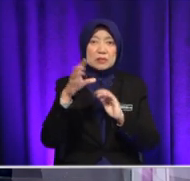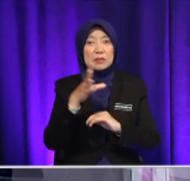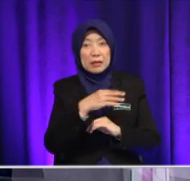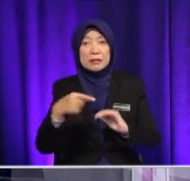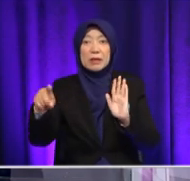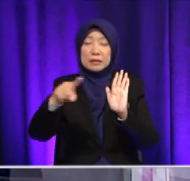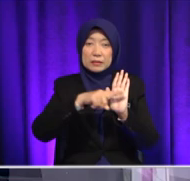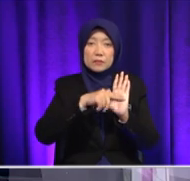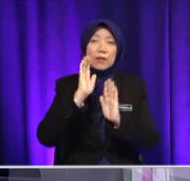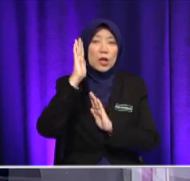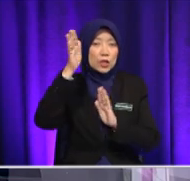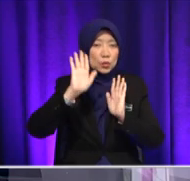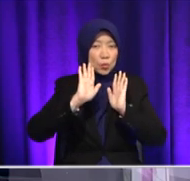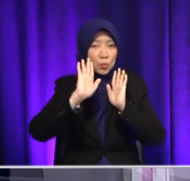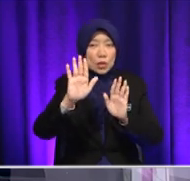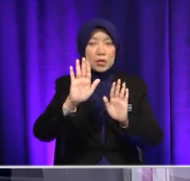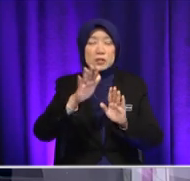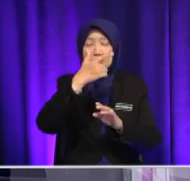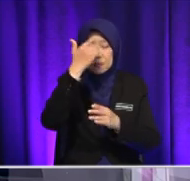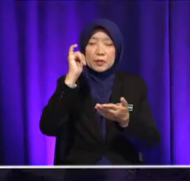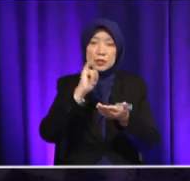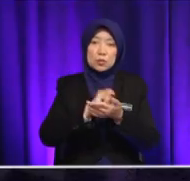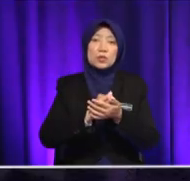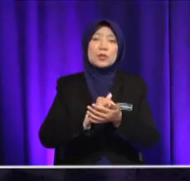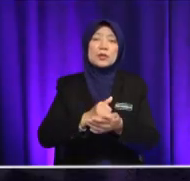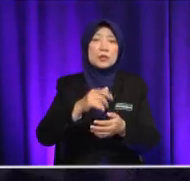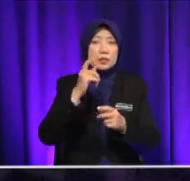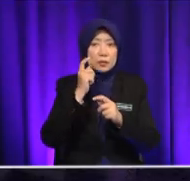kekal sebagai cecair latex.